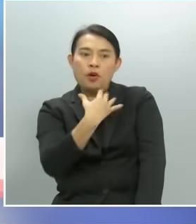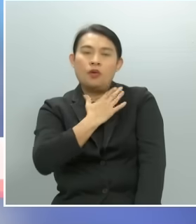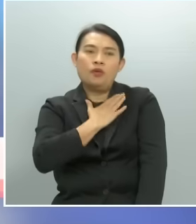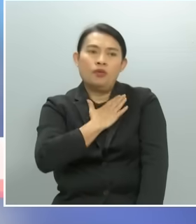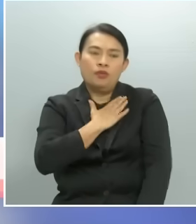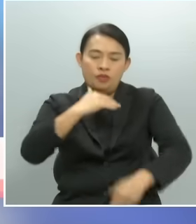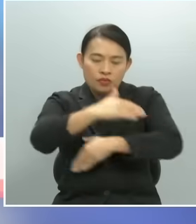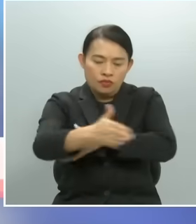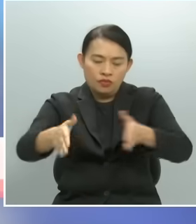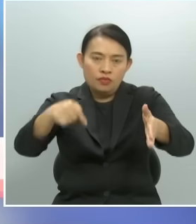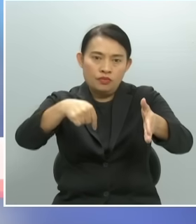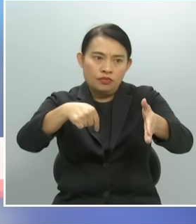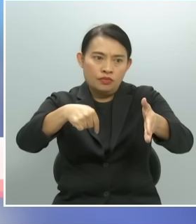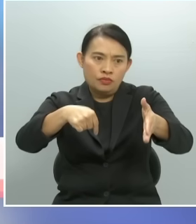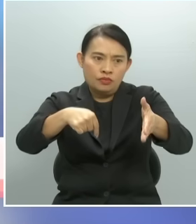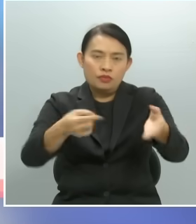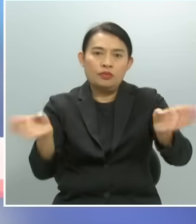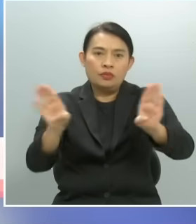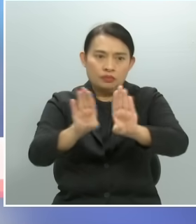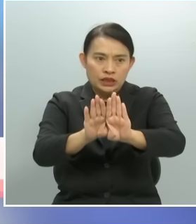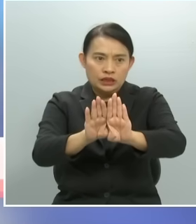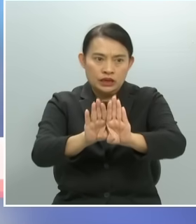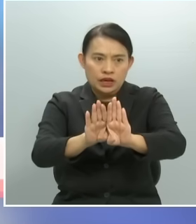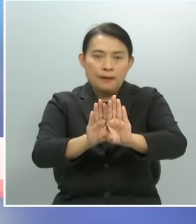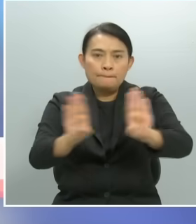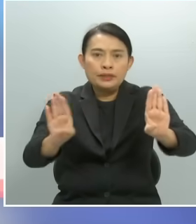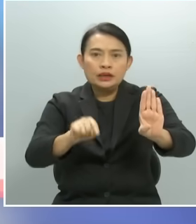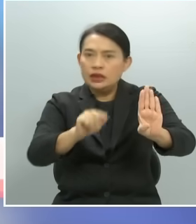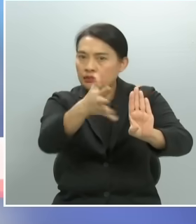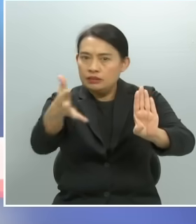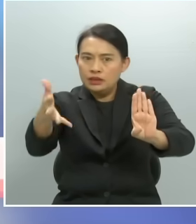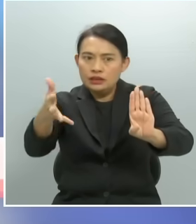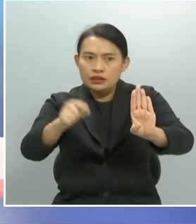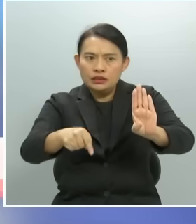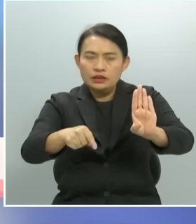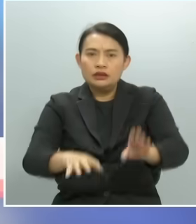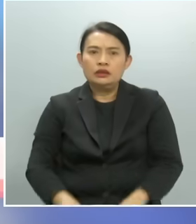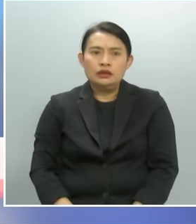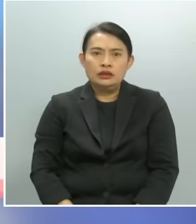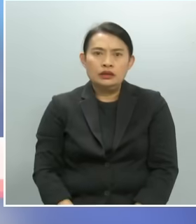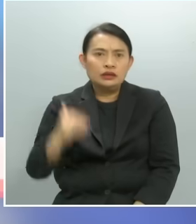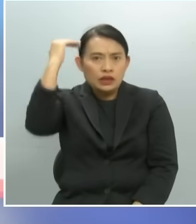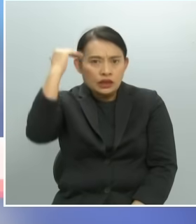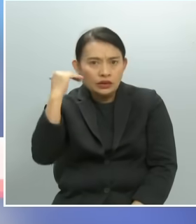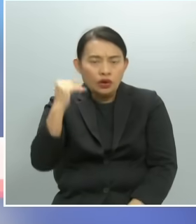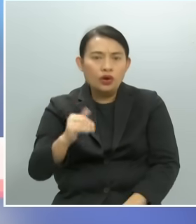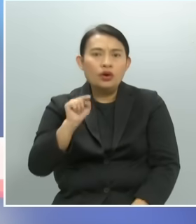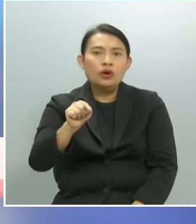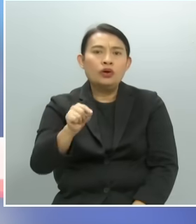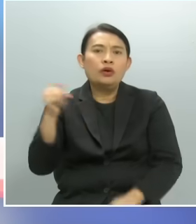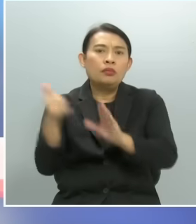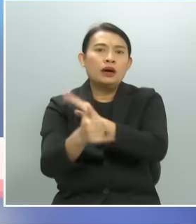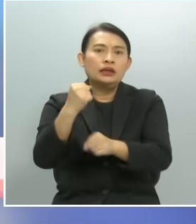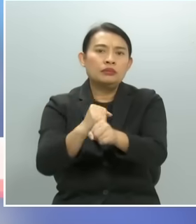ห้องนี้ไม่เปิดให้พักนะฮะแต่น้องคนที่เปิดห้องให้เพิ่งเข้ามาทำงานใหม่